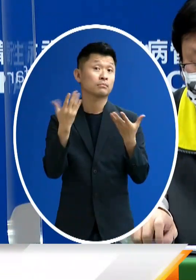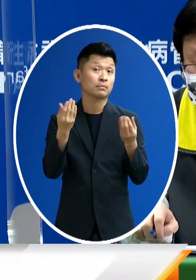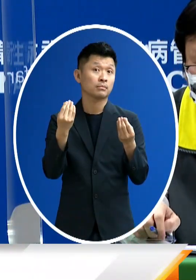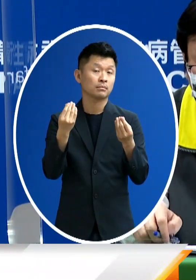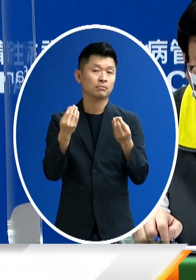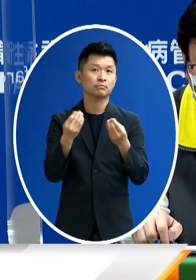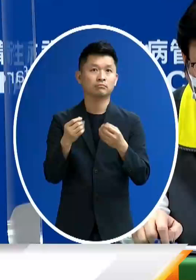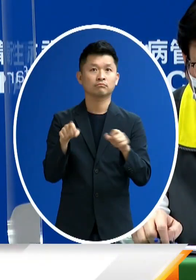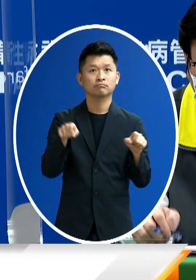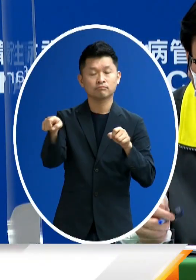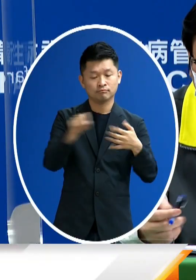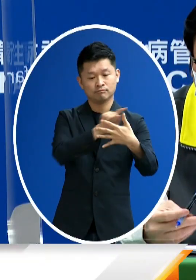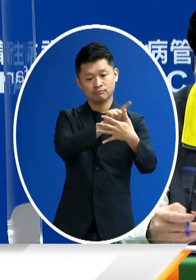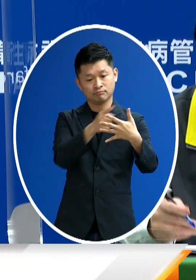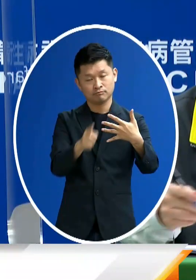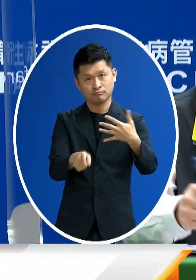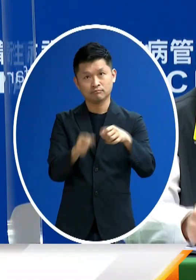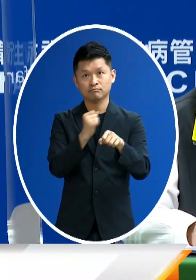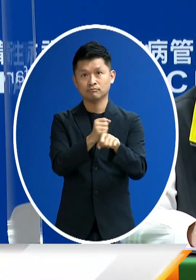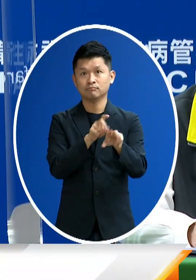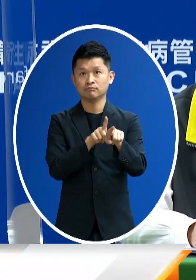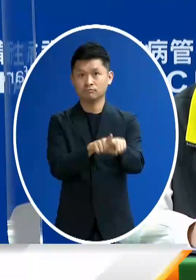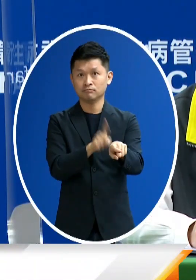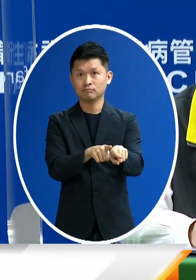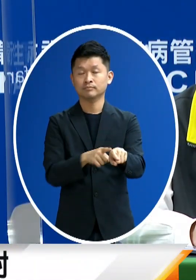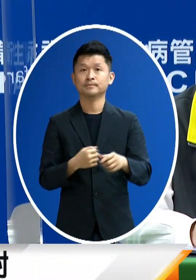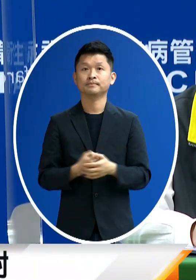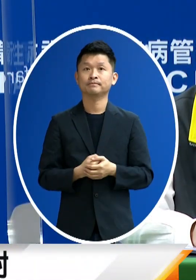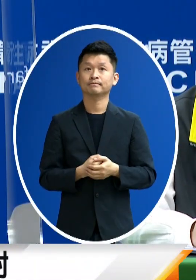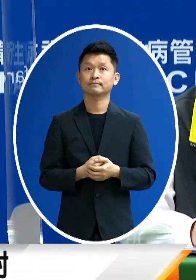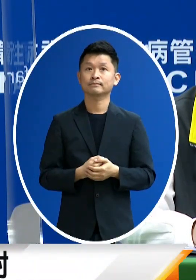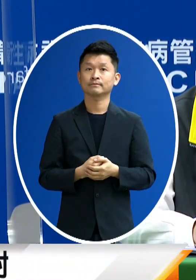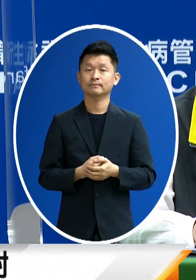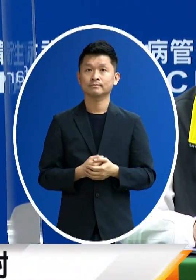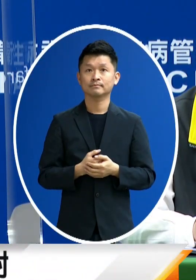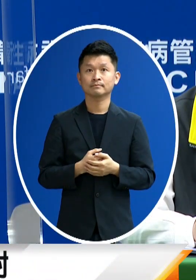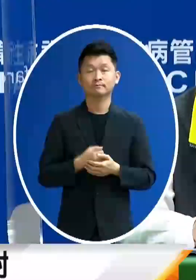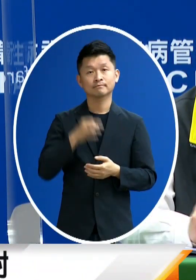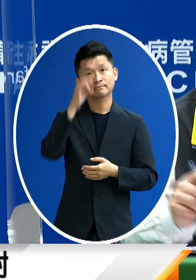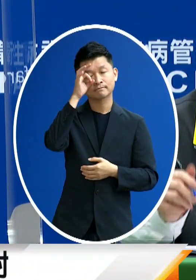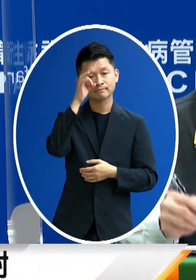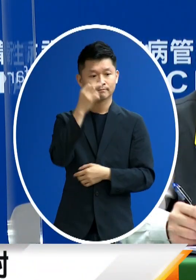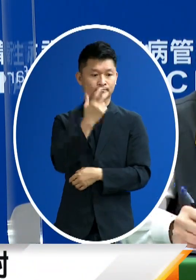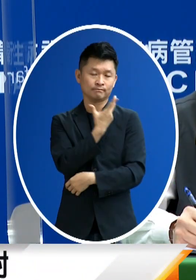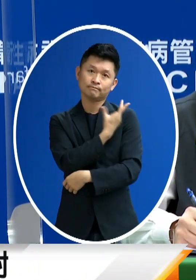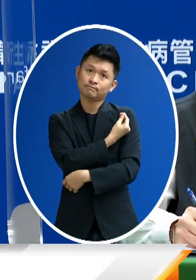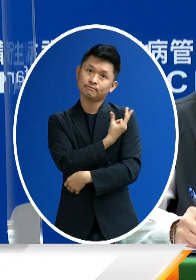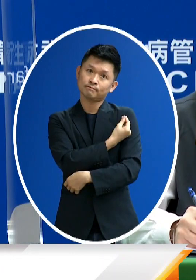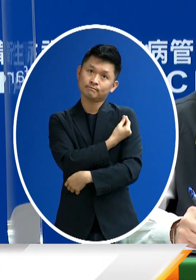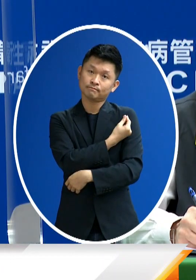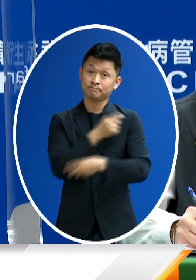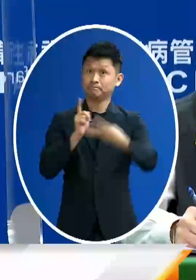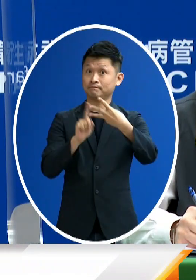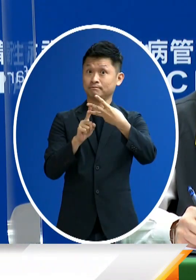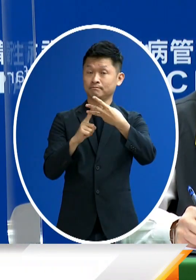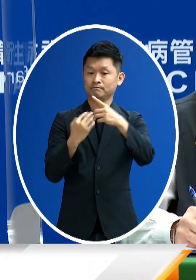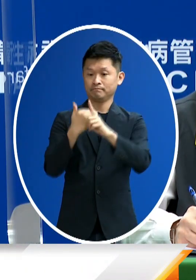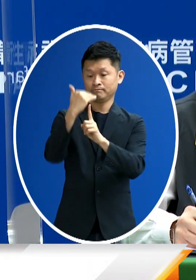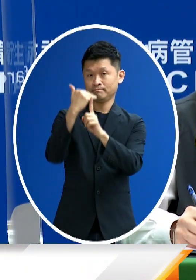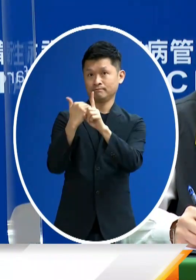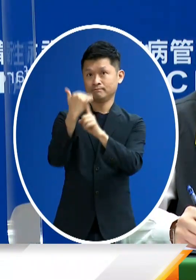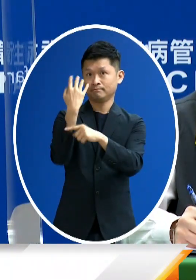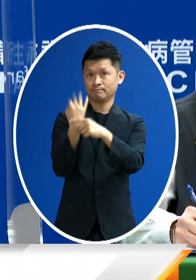来进行。那基本的一个大的方向可能就是还要看疫苗的注射，尤其是3剂的涵盖